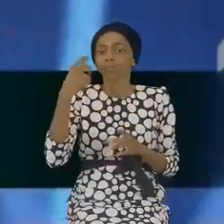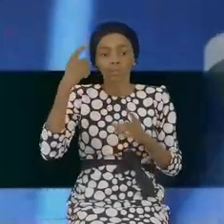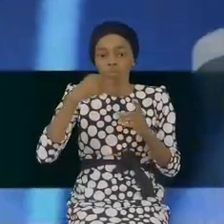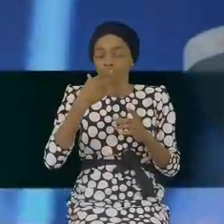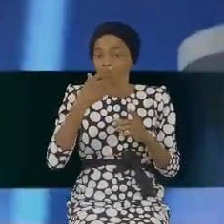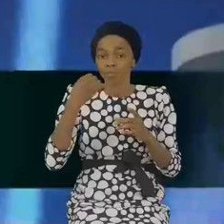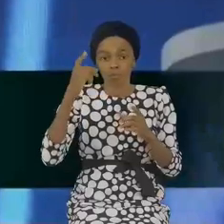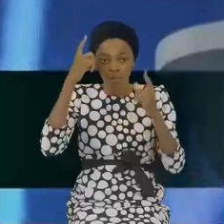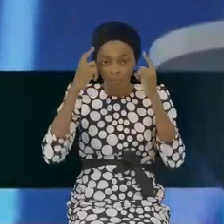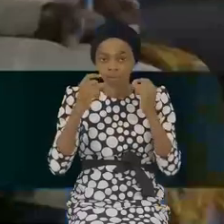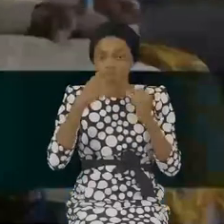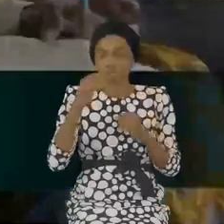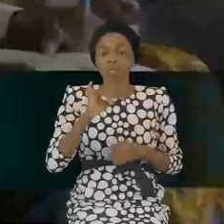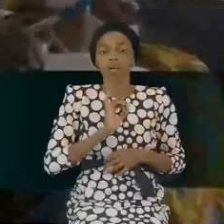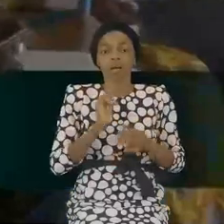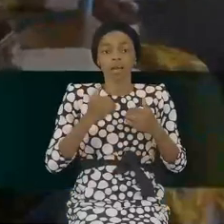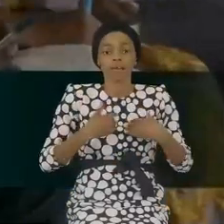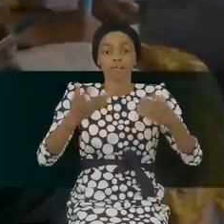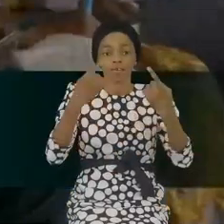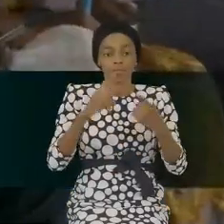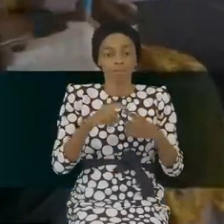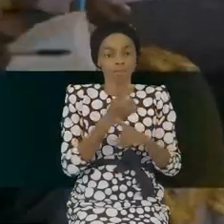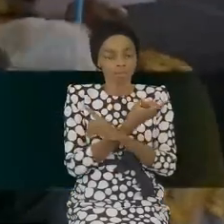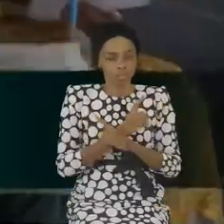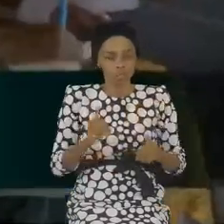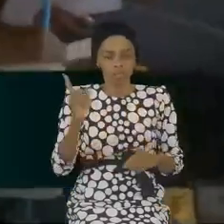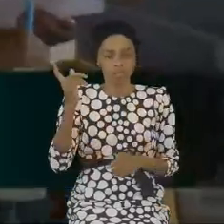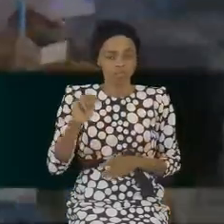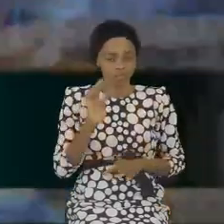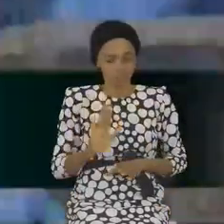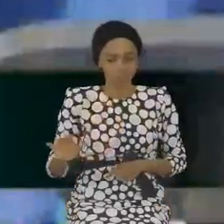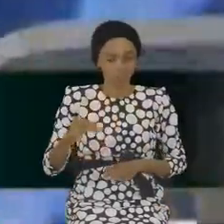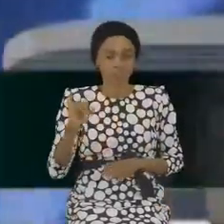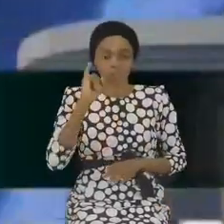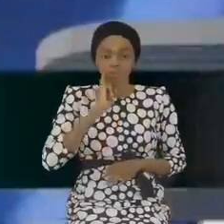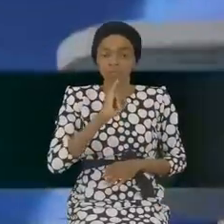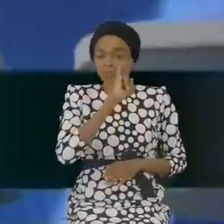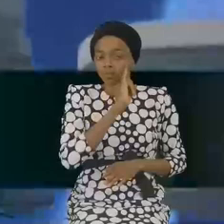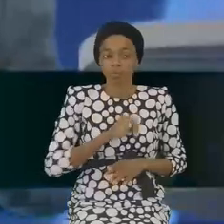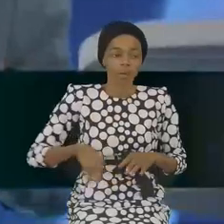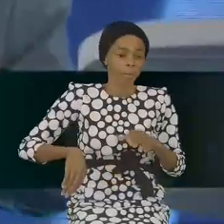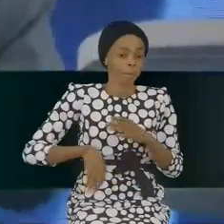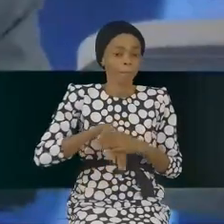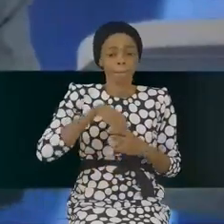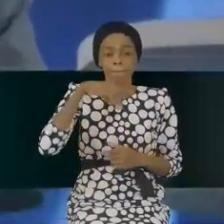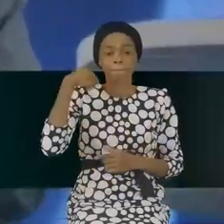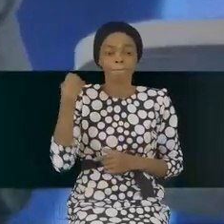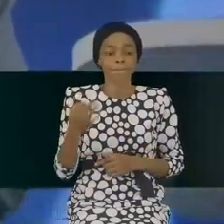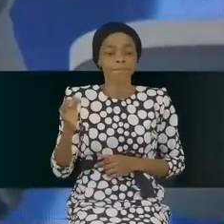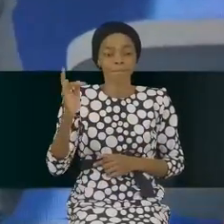descendu pour le délivrer, pour délivrer les enfants d'Israël de la main des